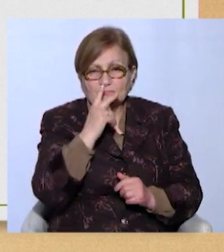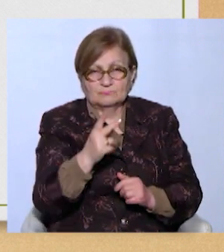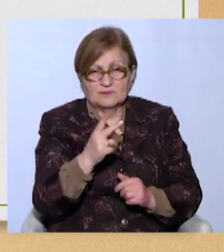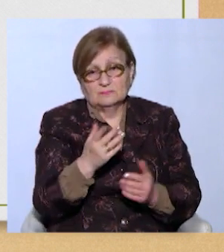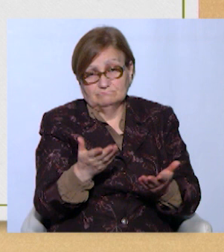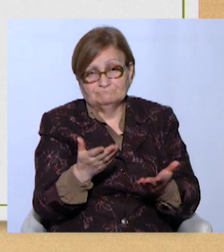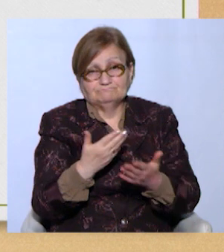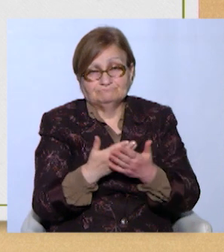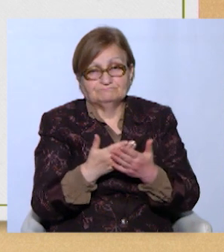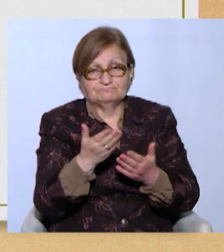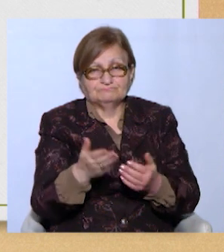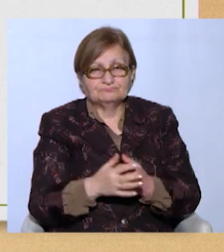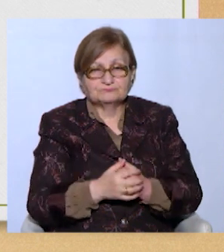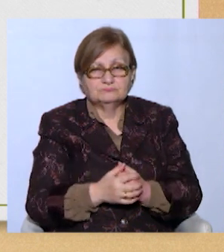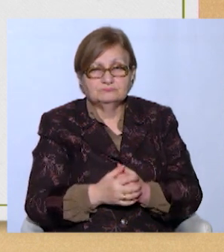ესეთი მდგომარეობა გვაქვს.